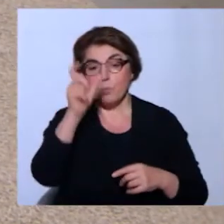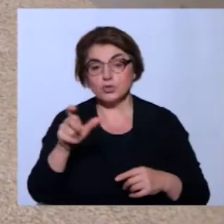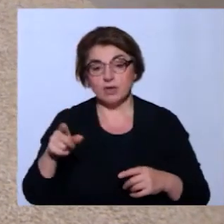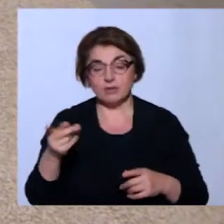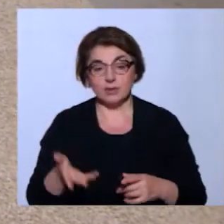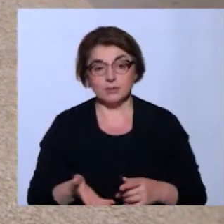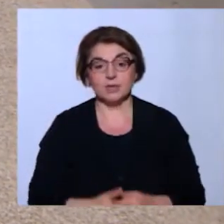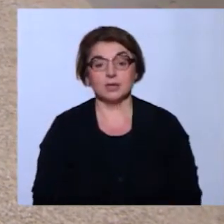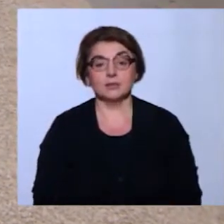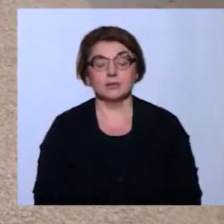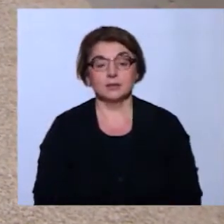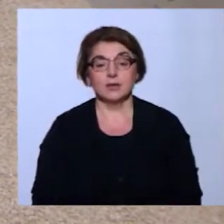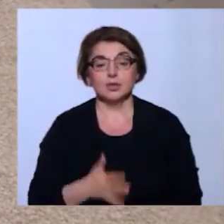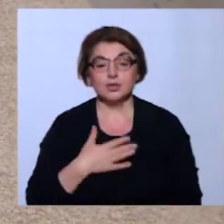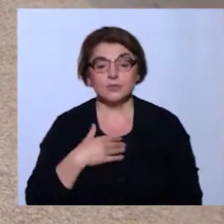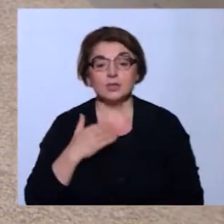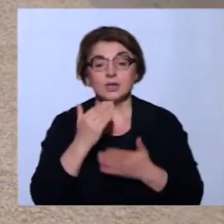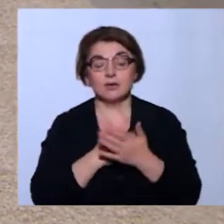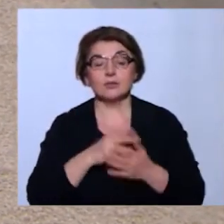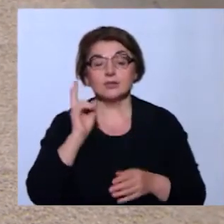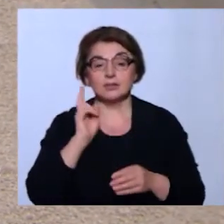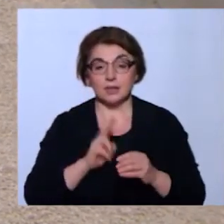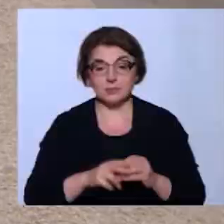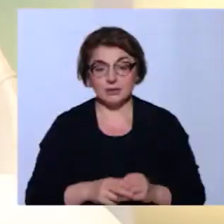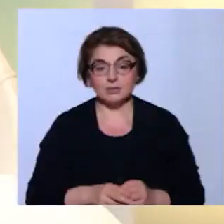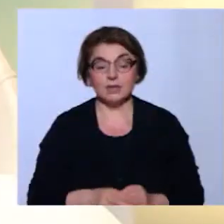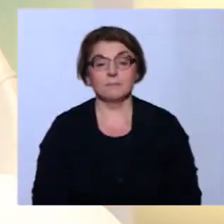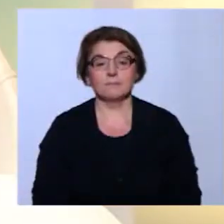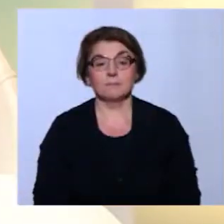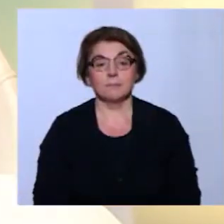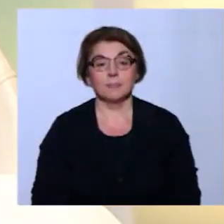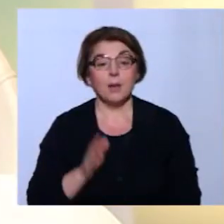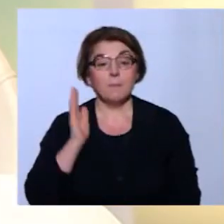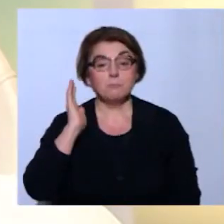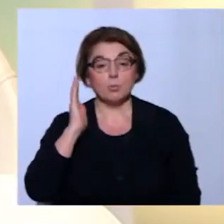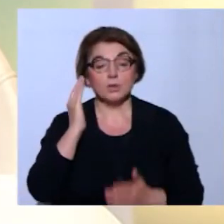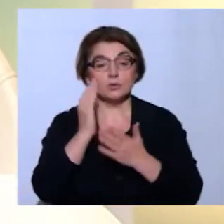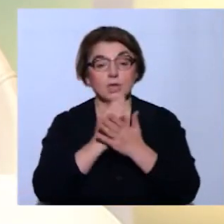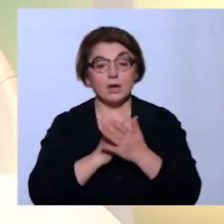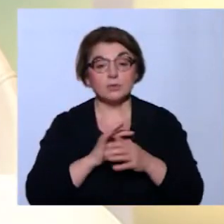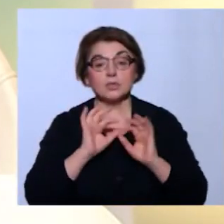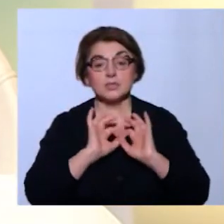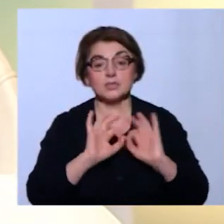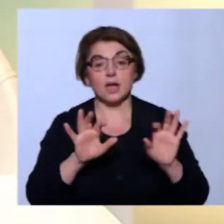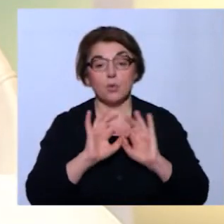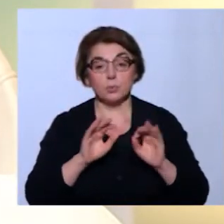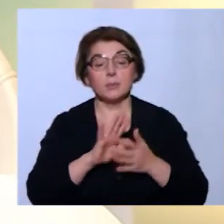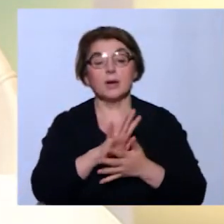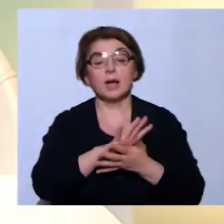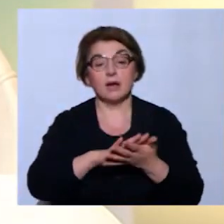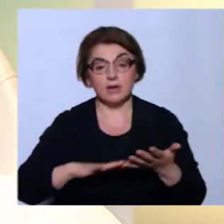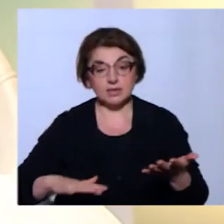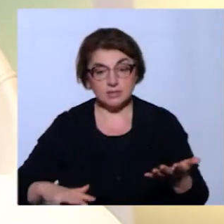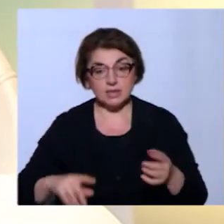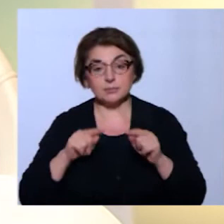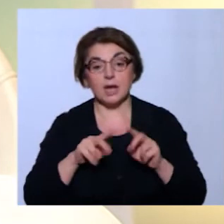მოსწავლეებისაგან. ჩვენი გაკვეთილი ამით ამოწურულია. მომდევნო გაკვეთილზე ჩვენ საუბარი გაგვიგრძელდება, რა თქმა